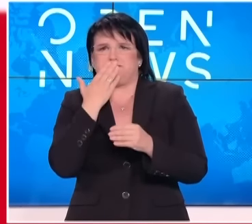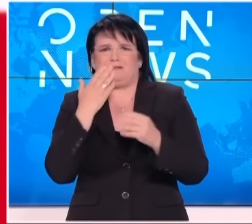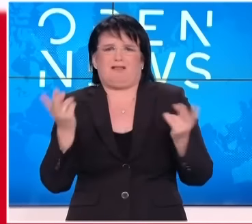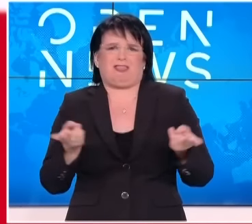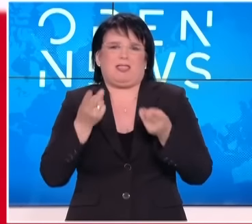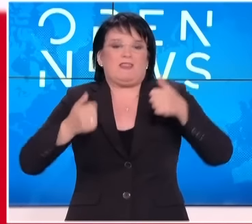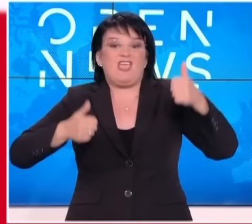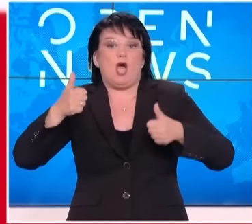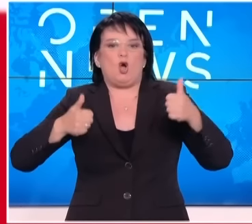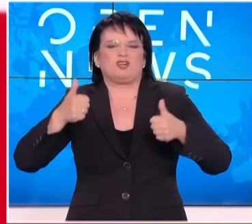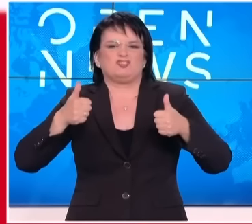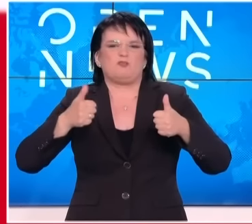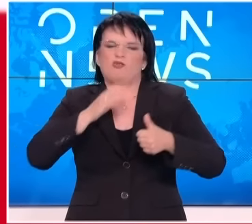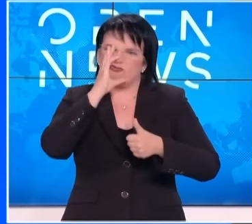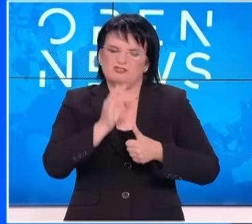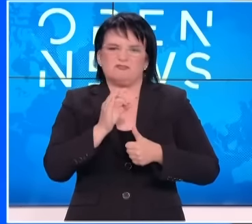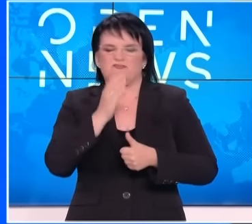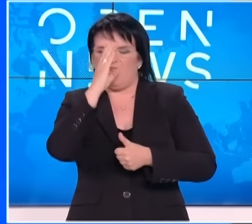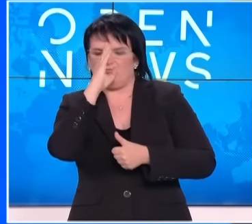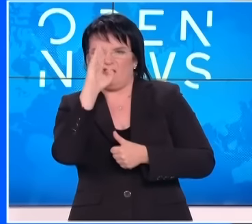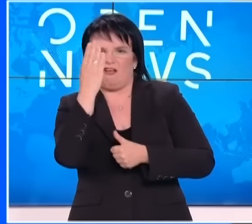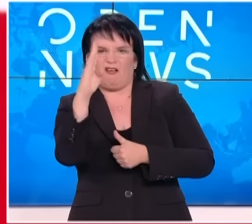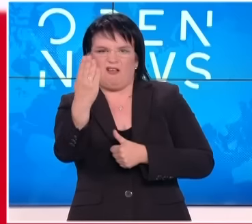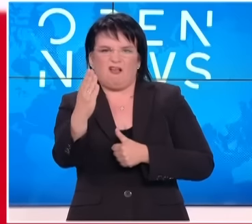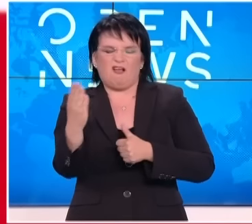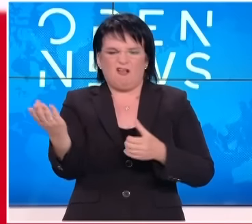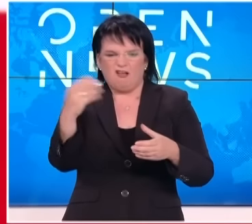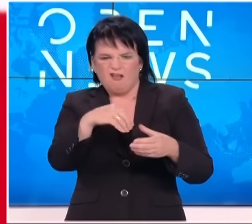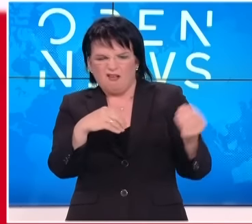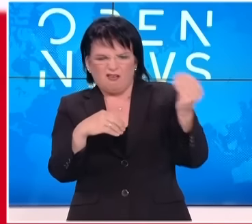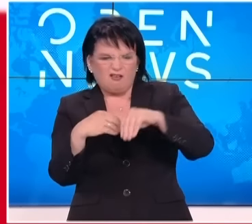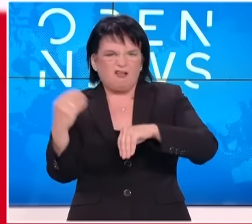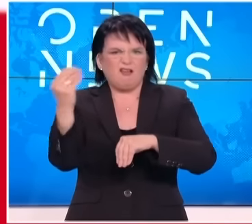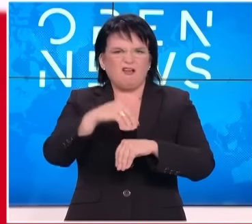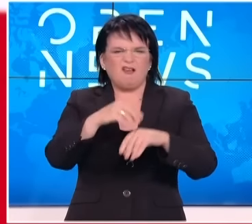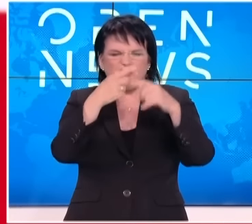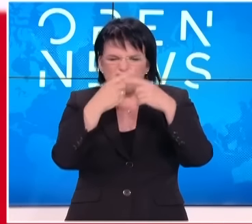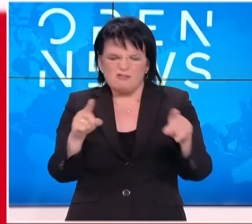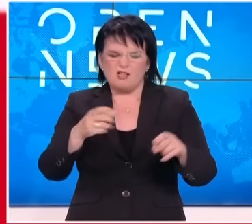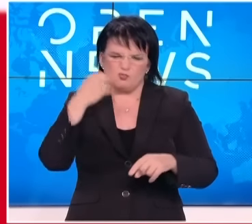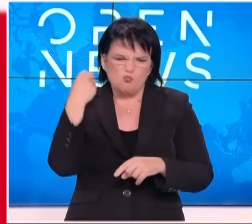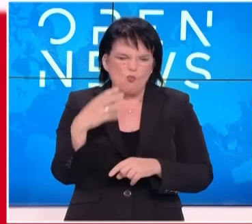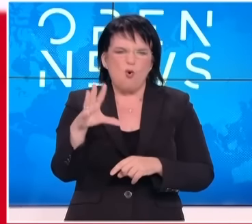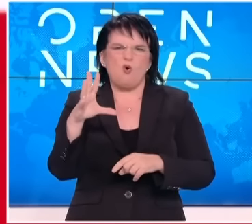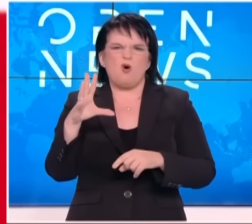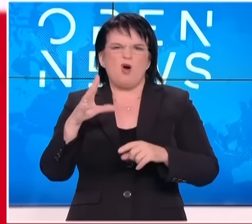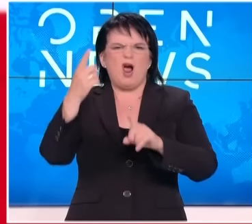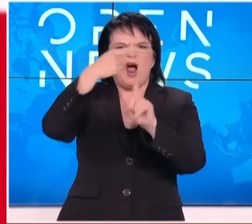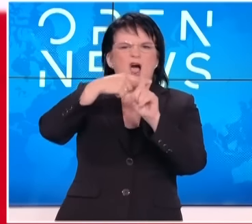ένας διαγωνισμός υποκριτικών θα έλεγα ανάμεικτα με με εντελώς χυδαία